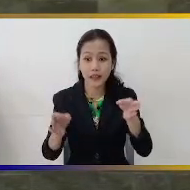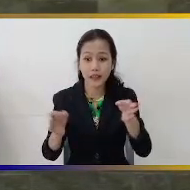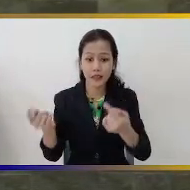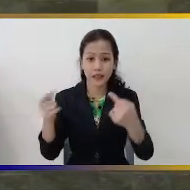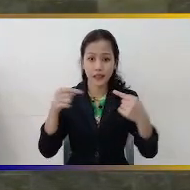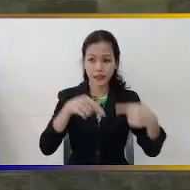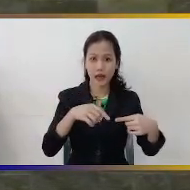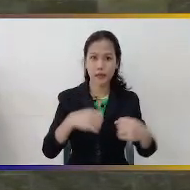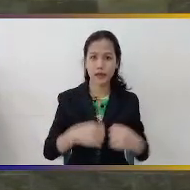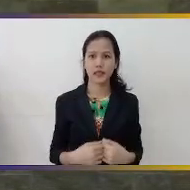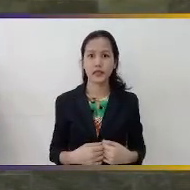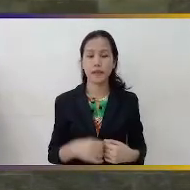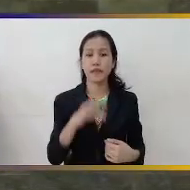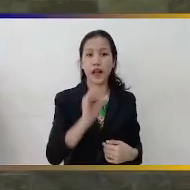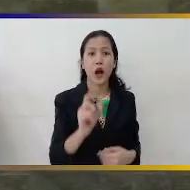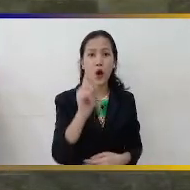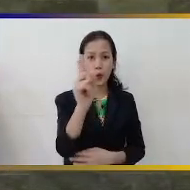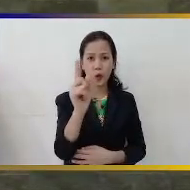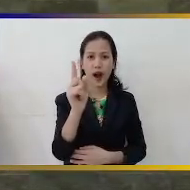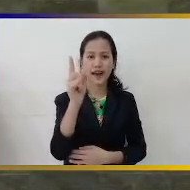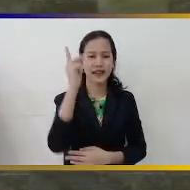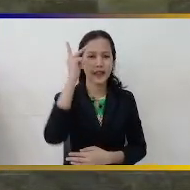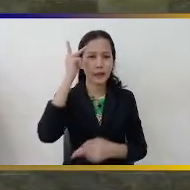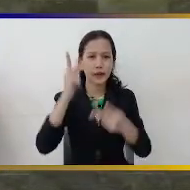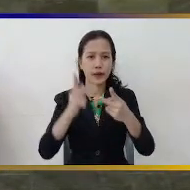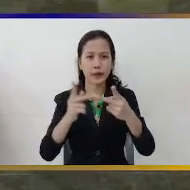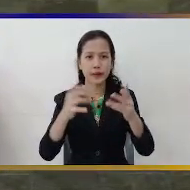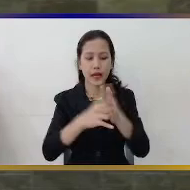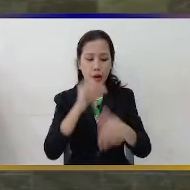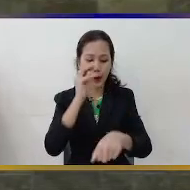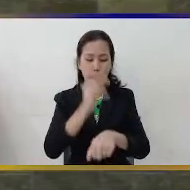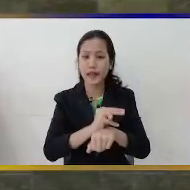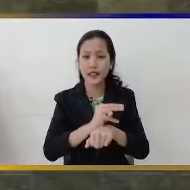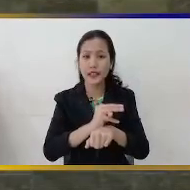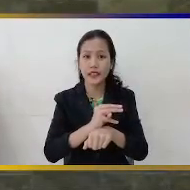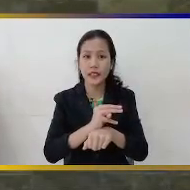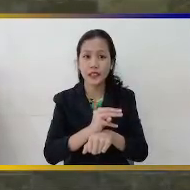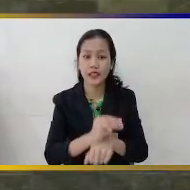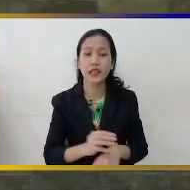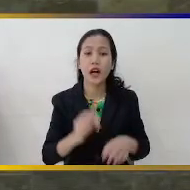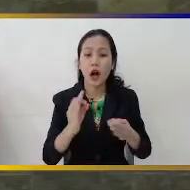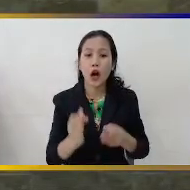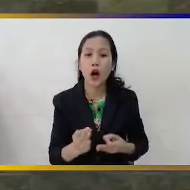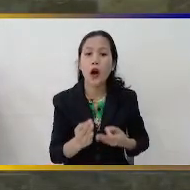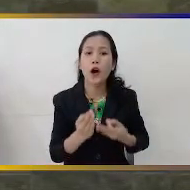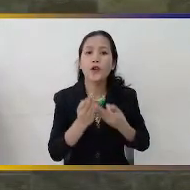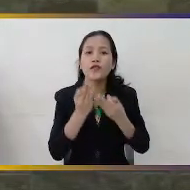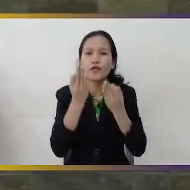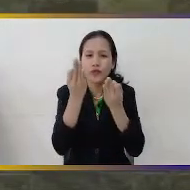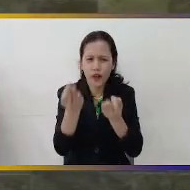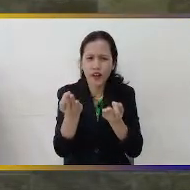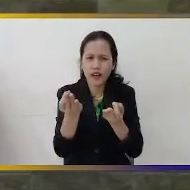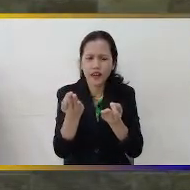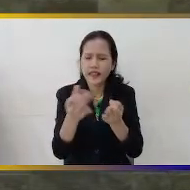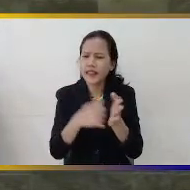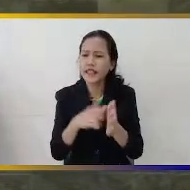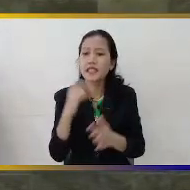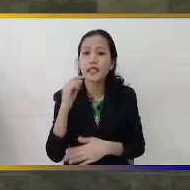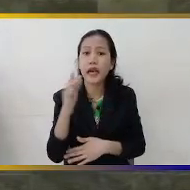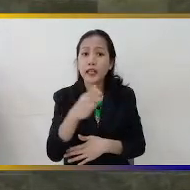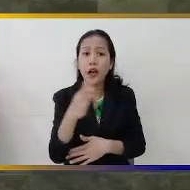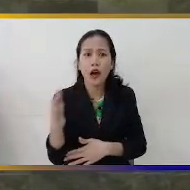ang isa pa po sa mga purpose ng ministry ni Prophet Micah ay nag-offer po siya na pwede kayong magsisi.